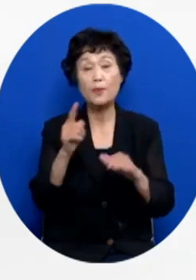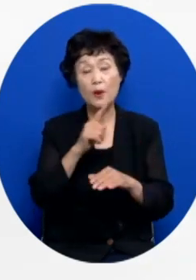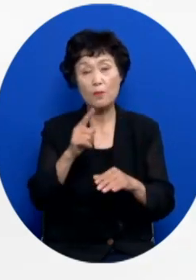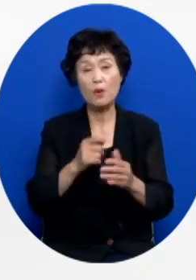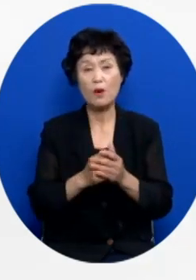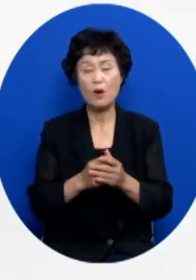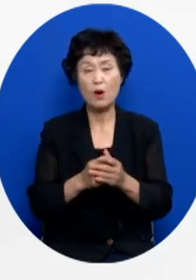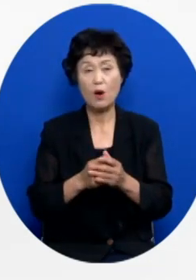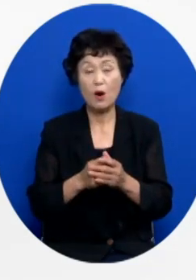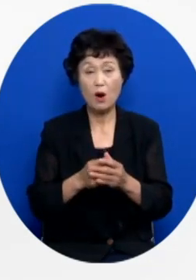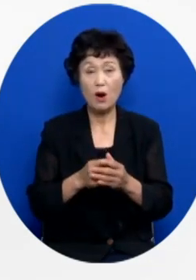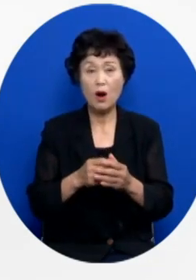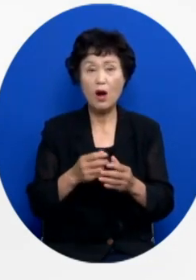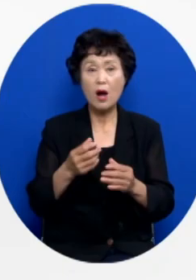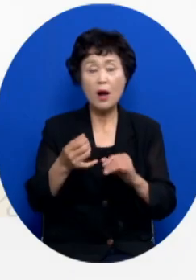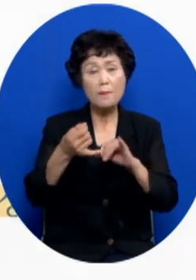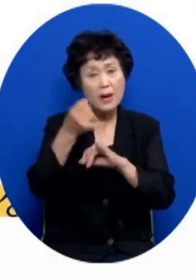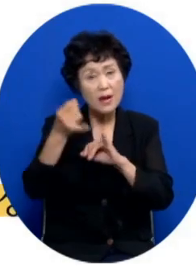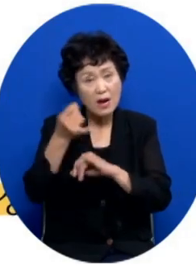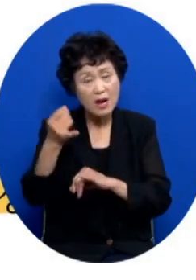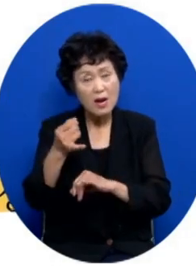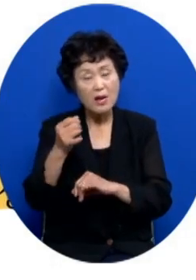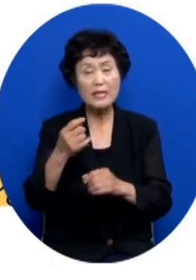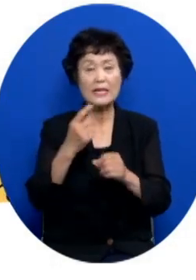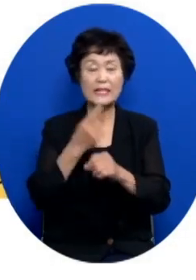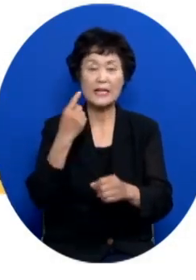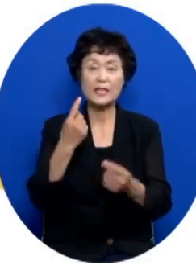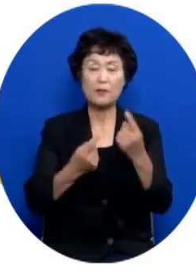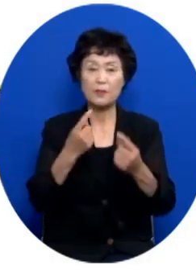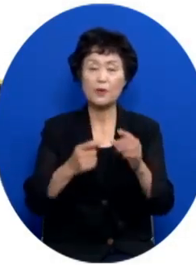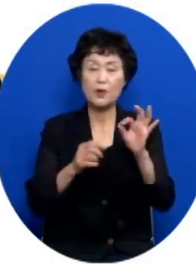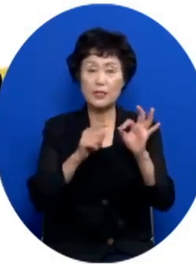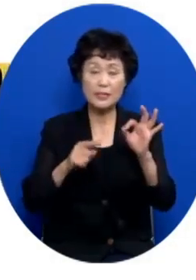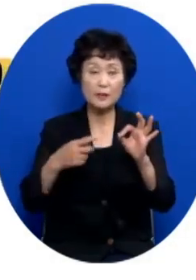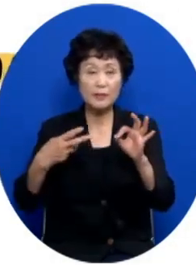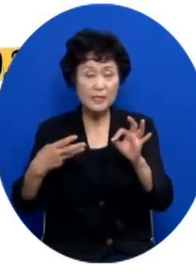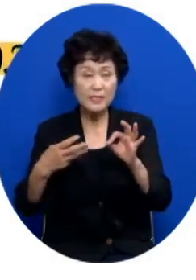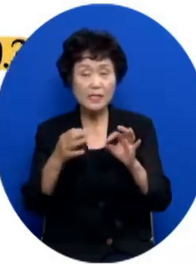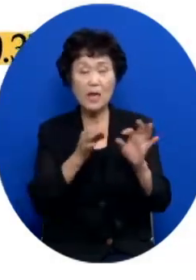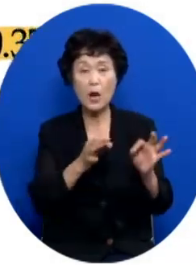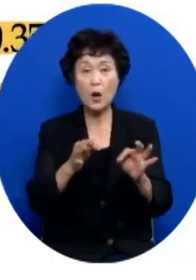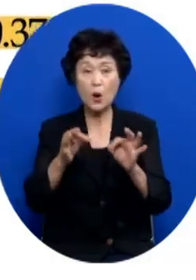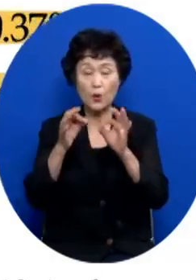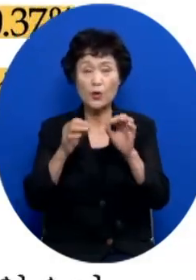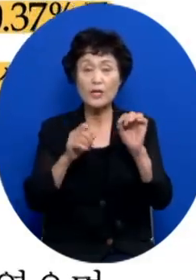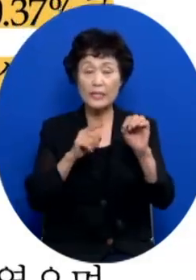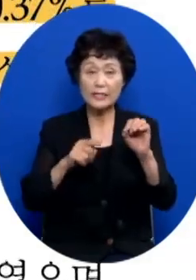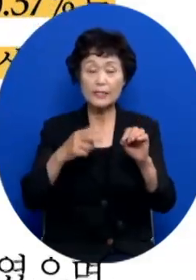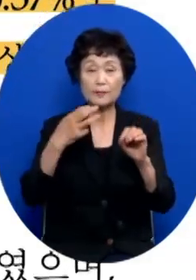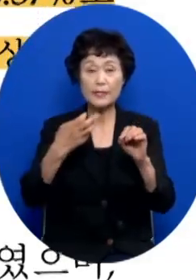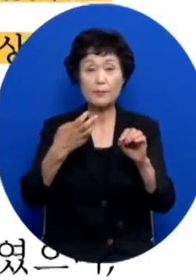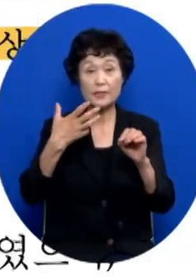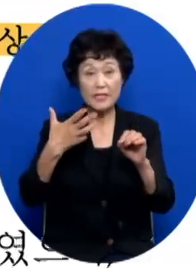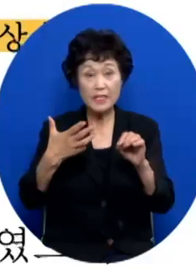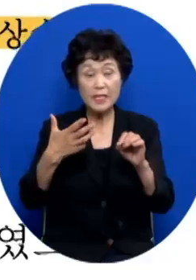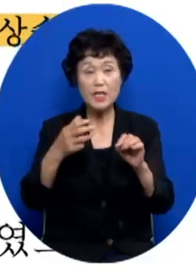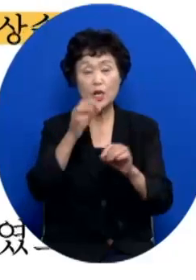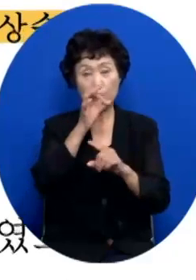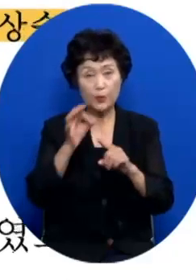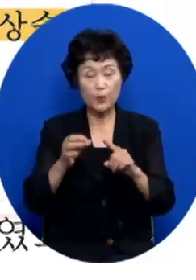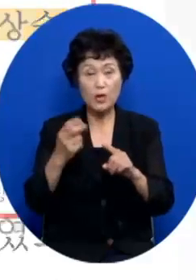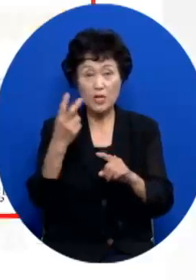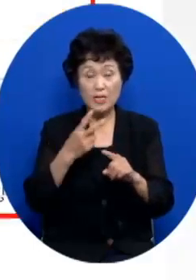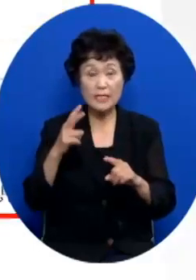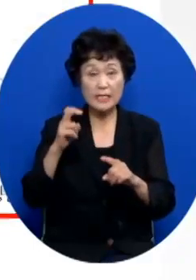은행의 원화 대출 연체율은 지난해보다 0.14%포인트 오른 0.37%로